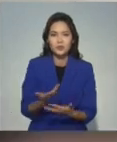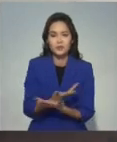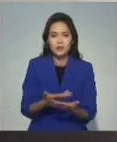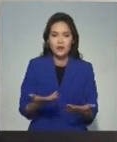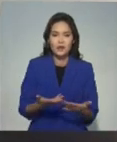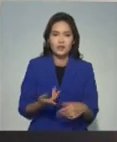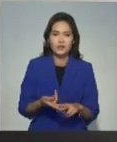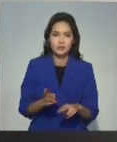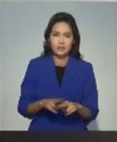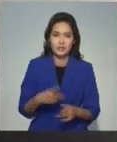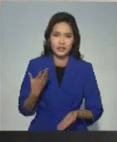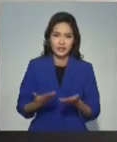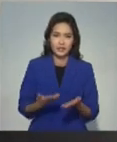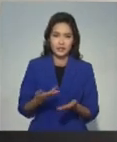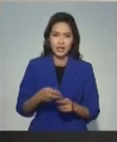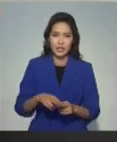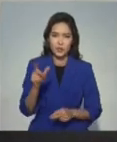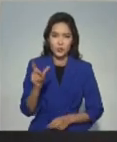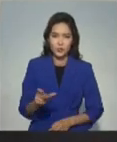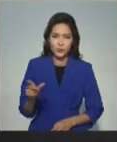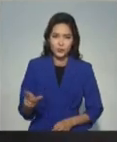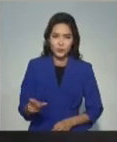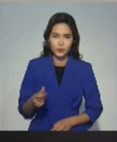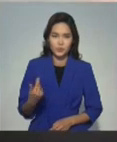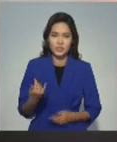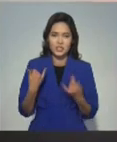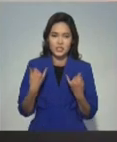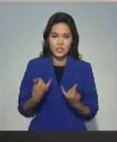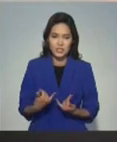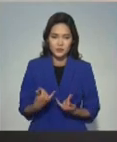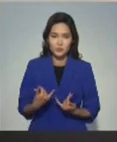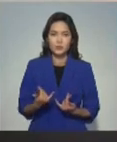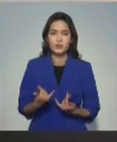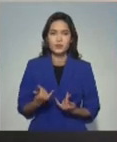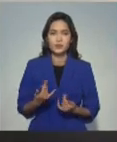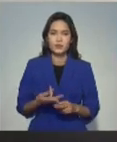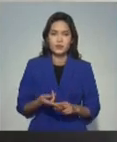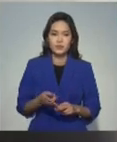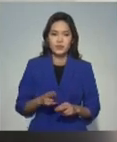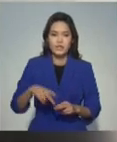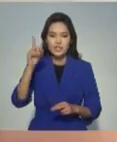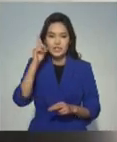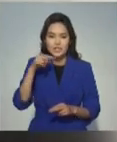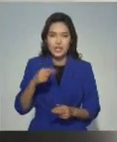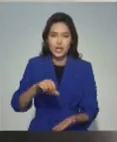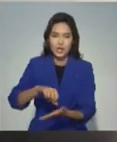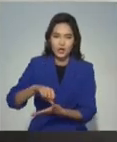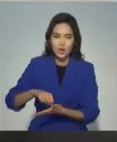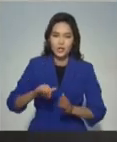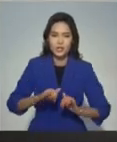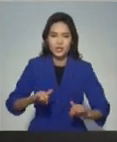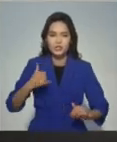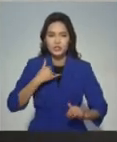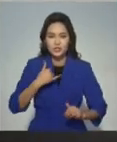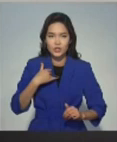вот, то есть если эти люди уже на сегодня носят посильный и значительный вклад в развитие нашего